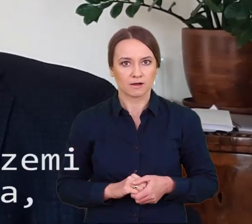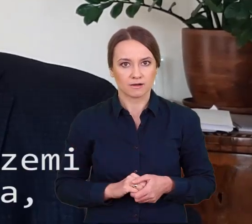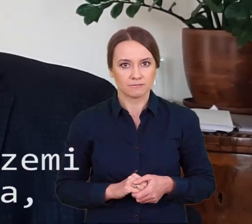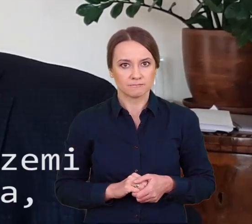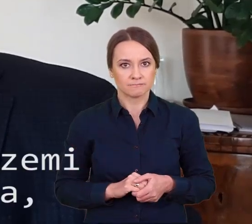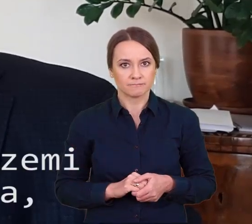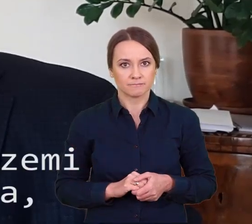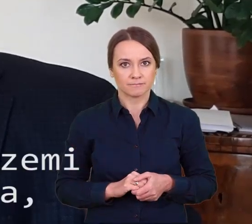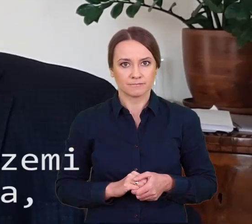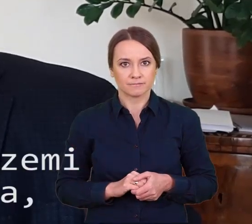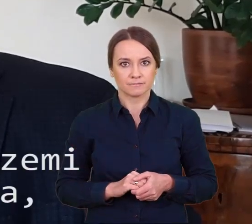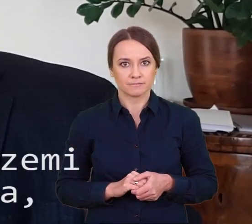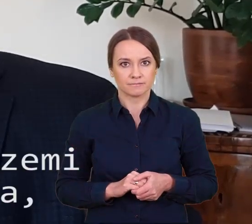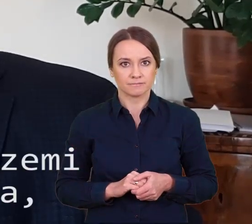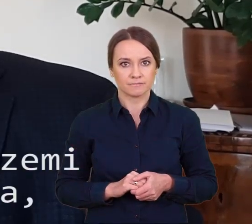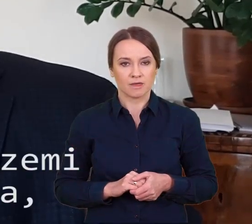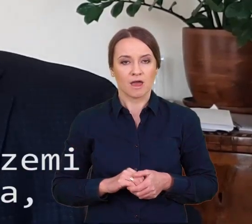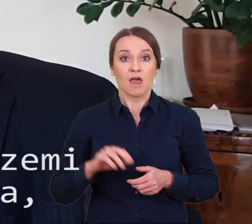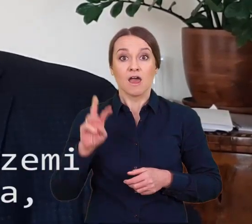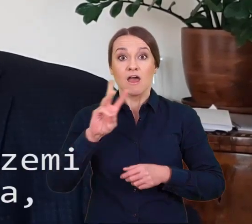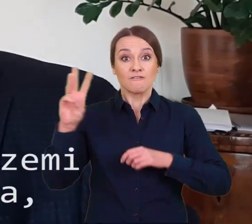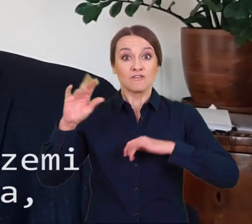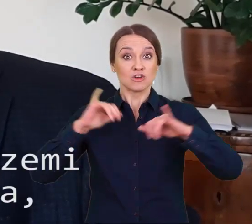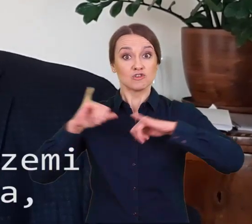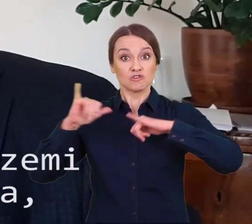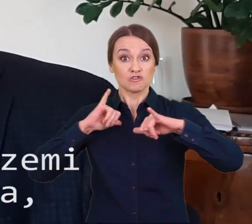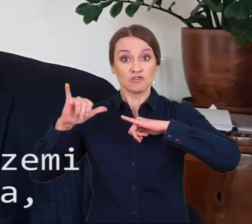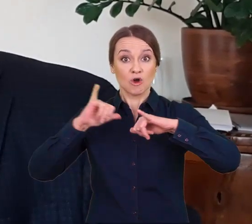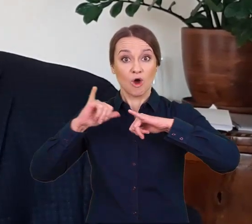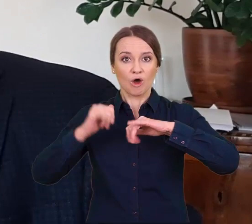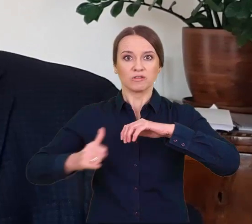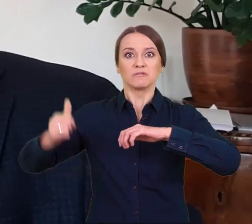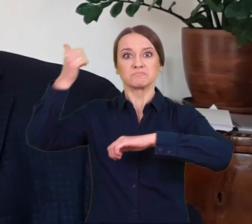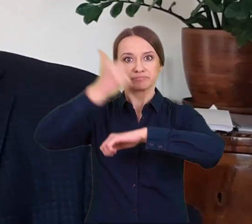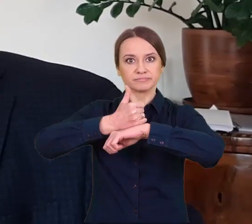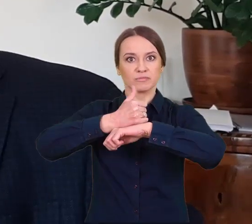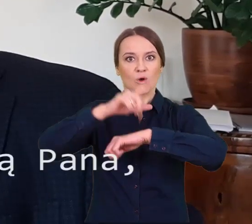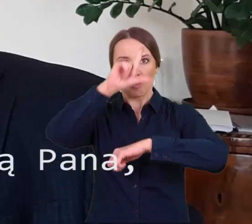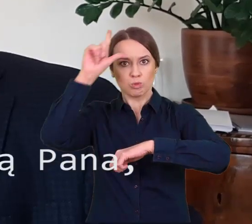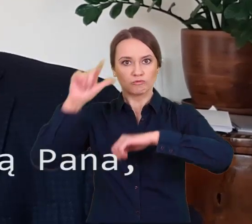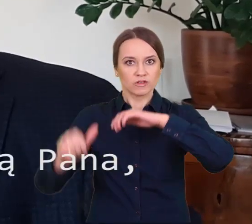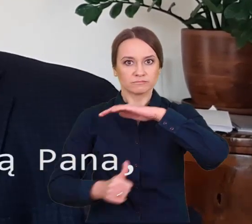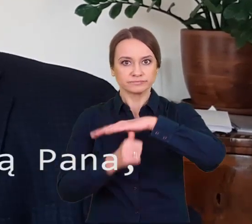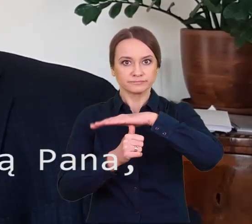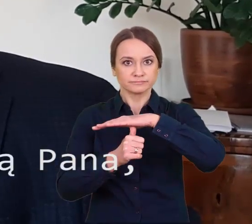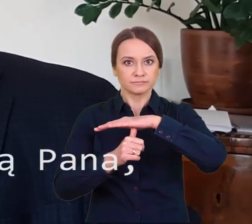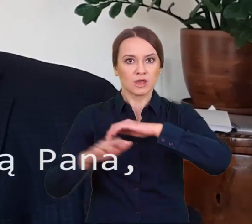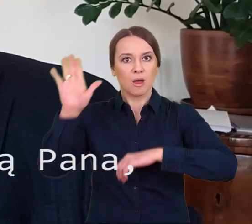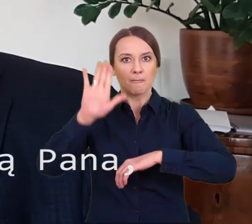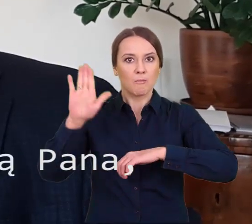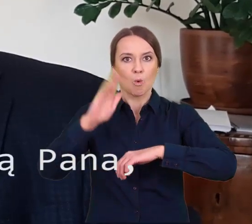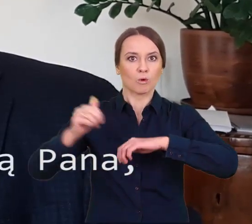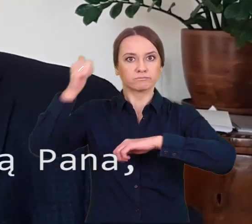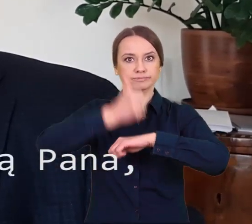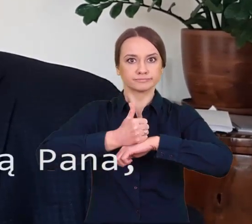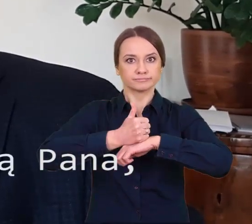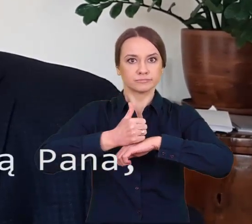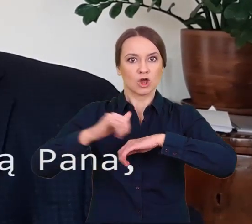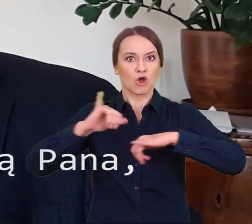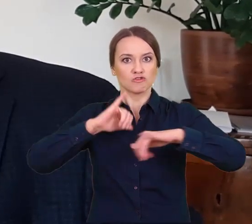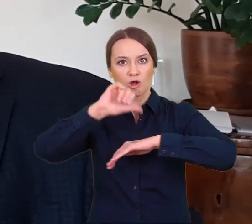mamy więc na mniejsze niż zwierzchności jest to mała ale i sami macie nocy bo